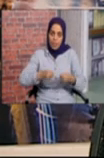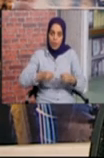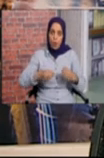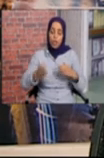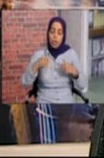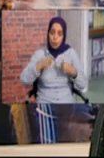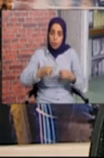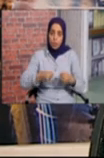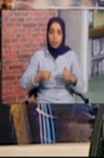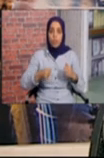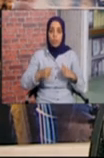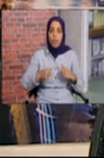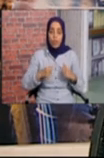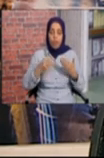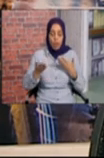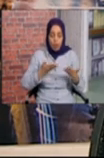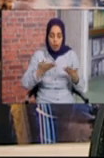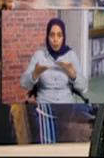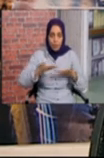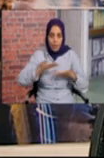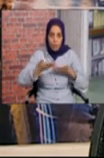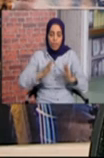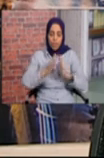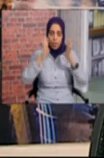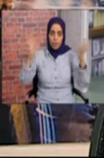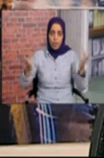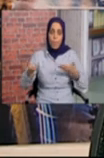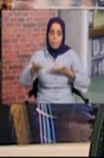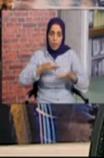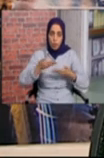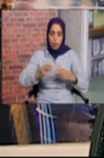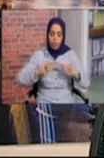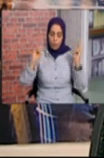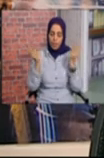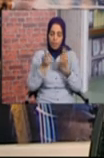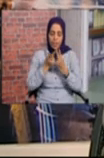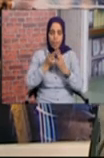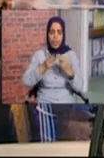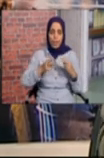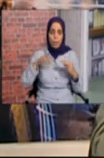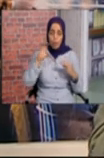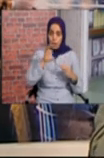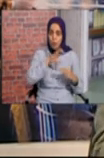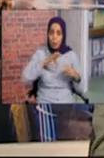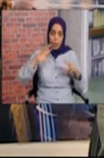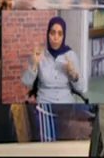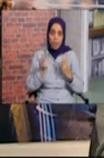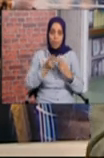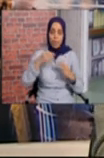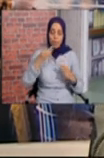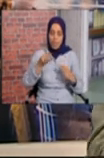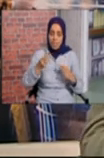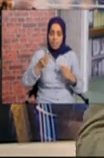لتوطيد الحقيقة العلاقات والتعاون الكبير بين مختلف بلدان العالم، خاصة أن منهج مصر بعد 30